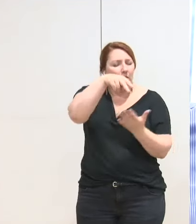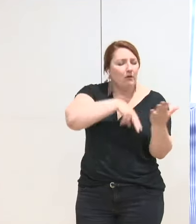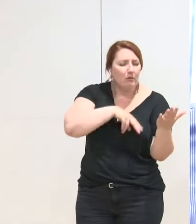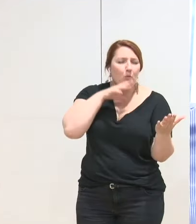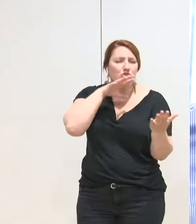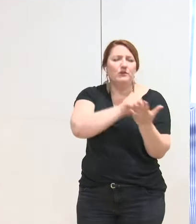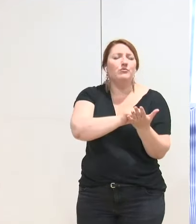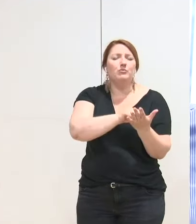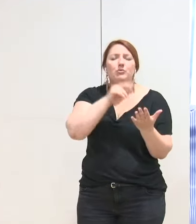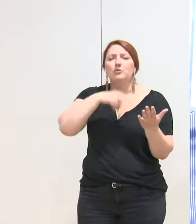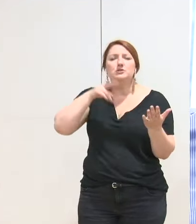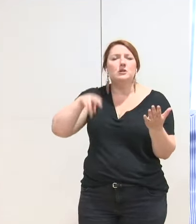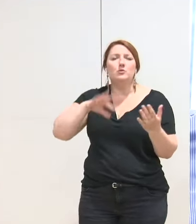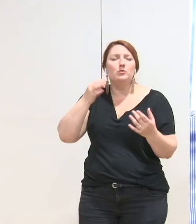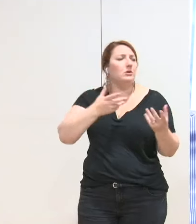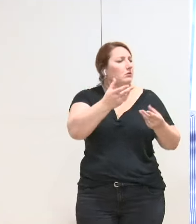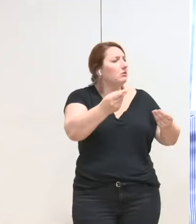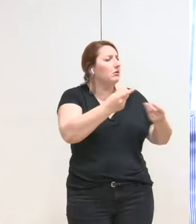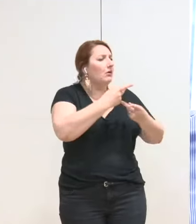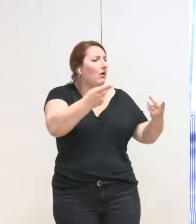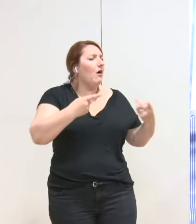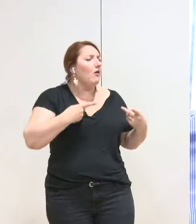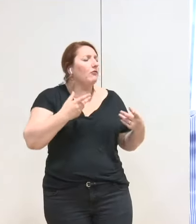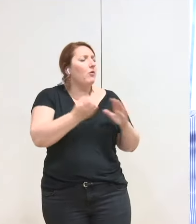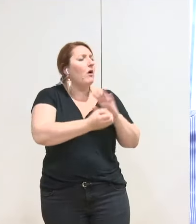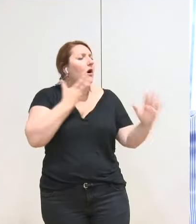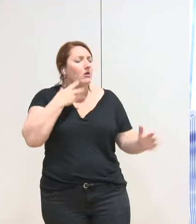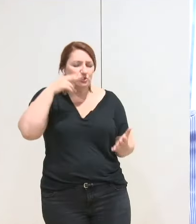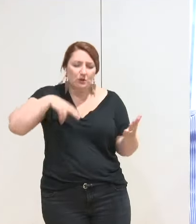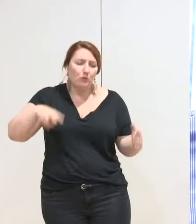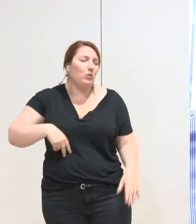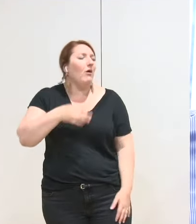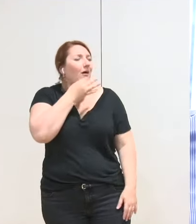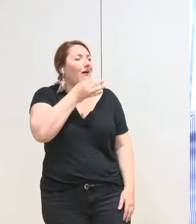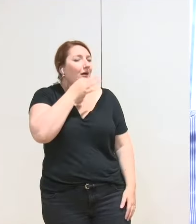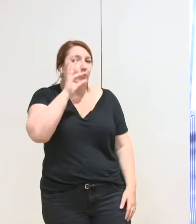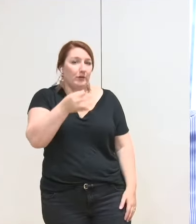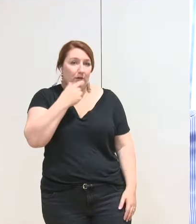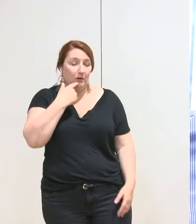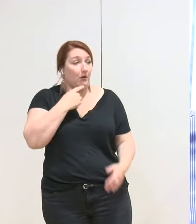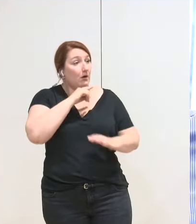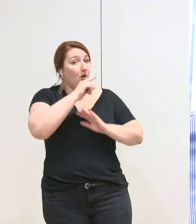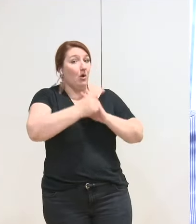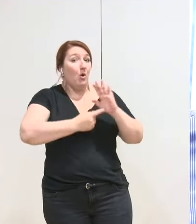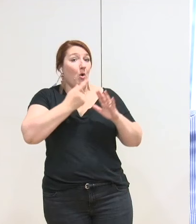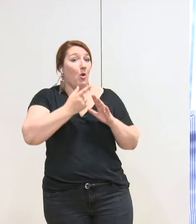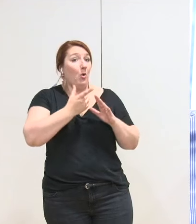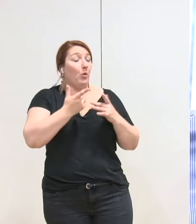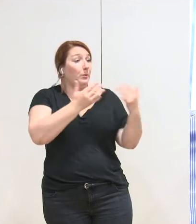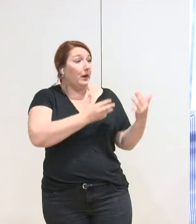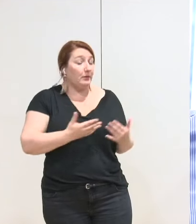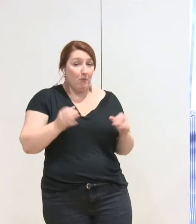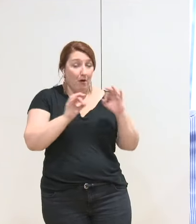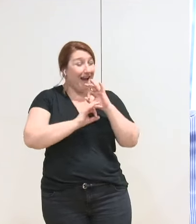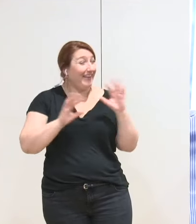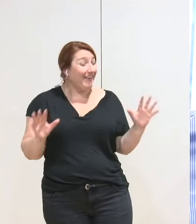aviez fait passer on l'a lu c'était très drôle vous n proposez aucun retraitement la réalité